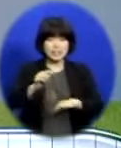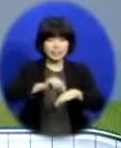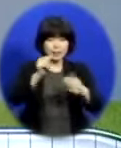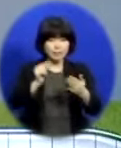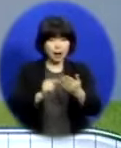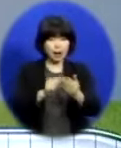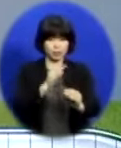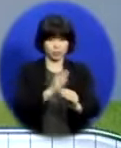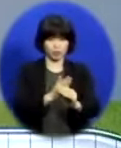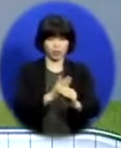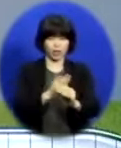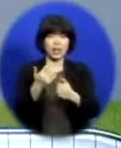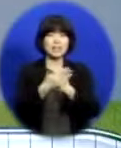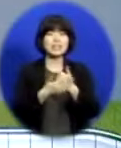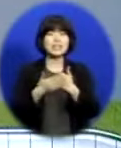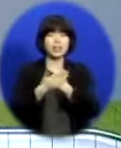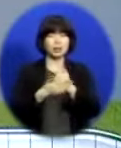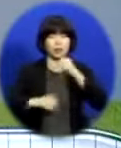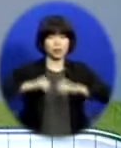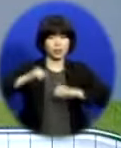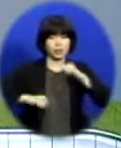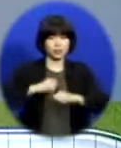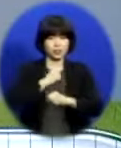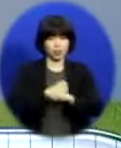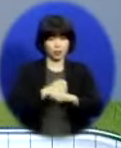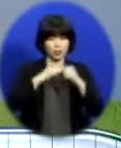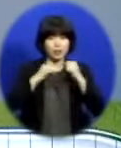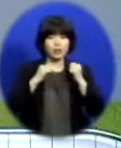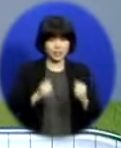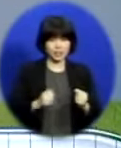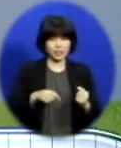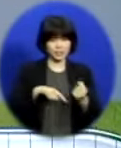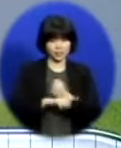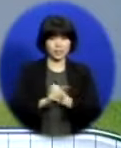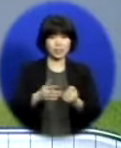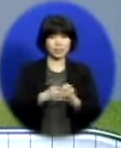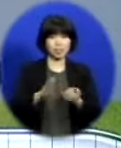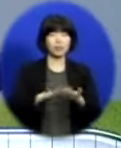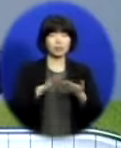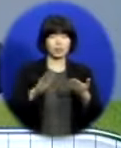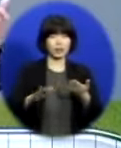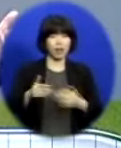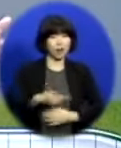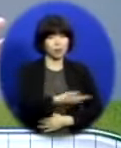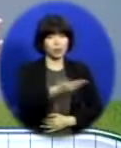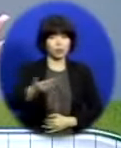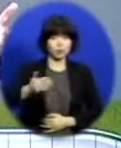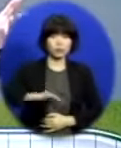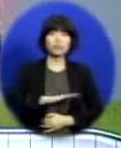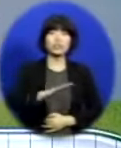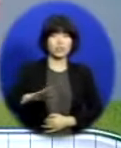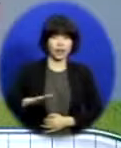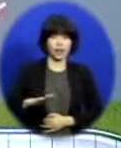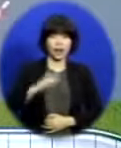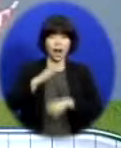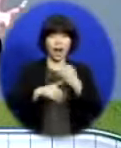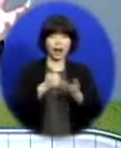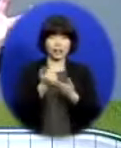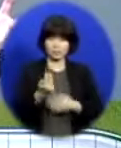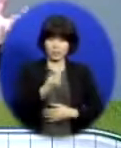가운데 은혜로 역사하고 계시다는 뜻이기 때문에 그렇습니다 여러분 우리가 하나님의